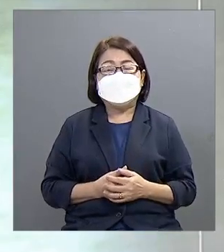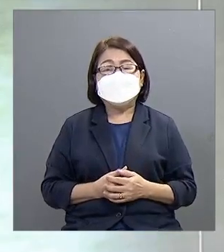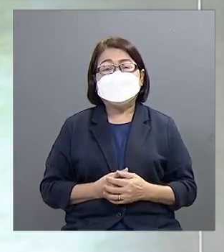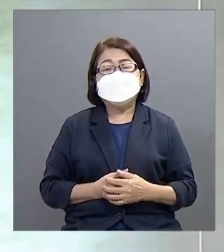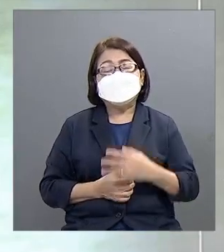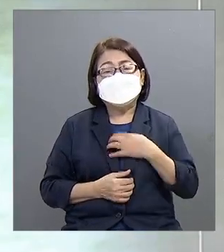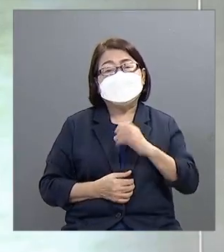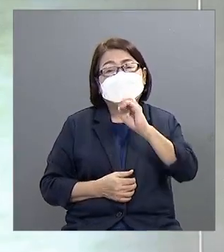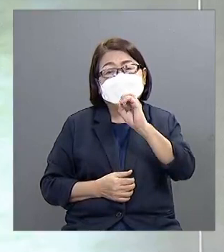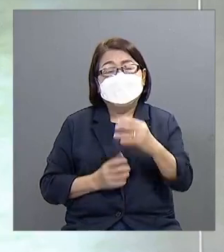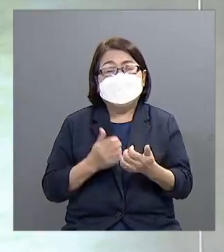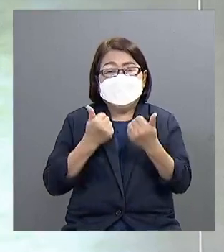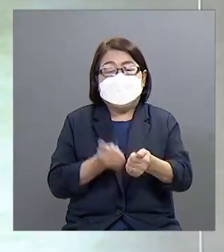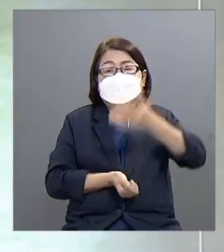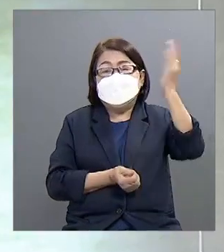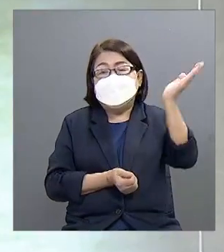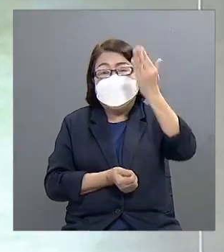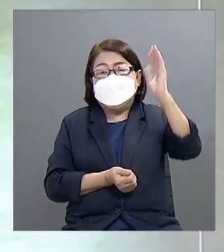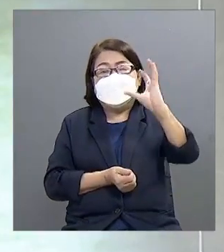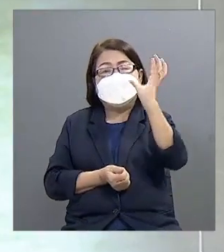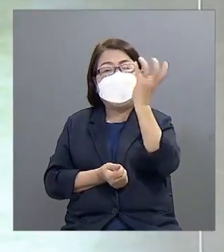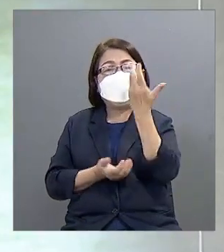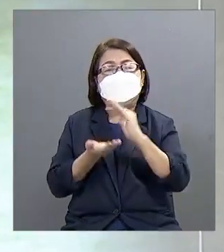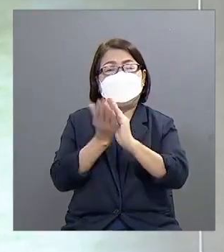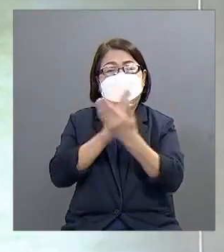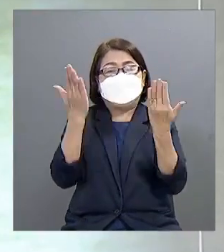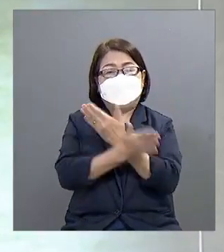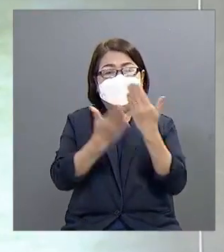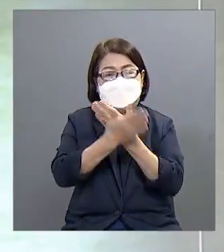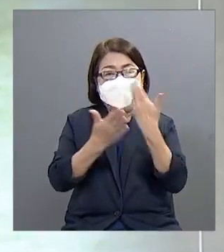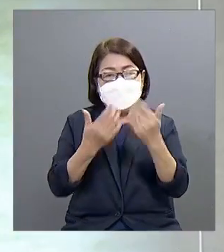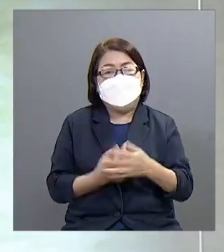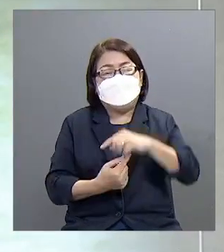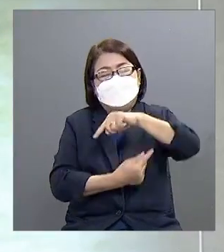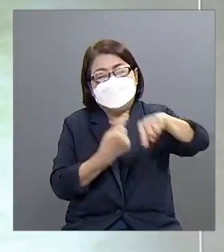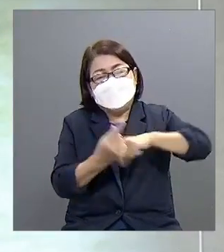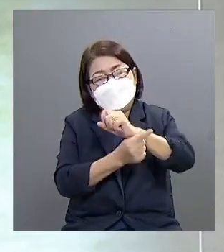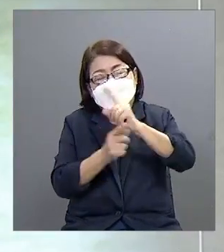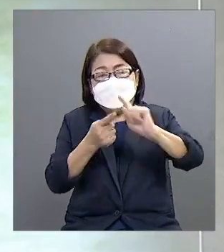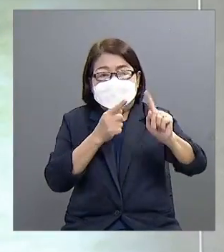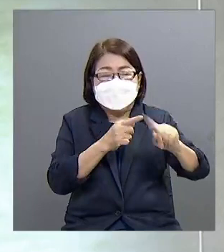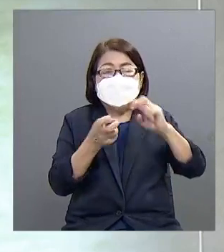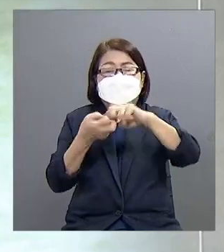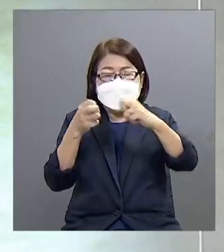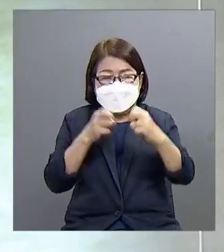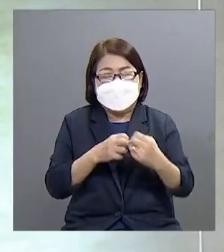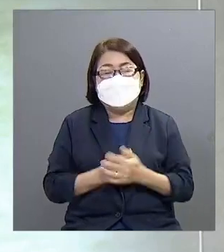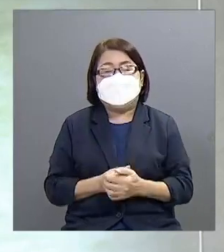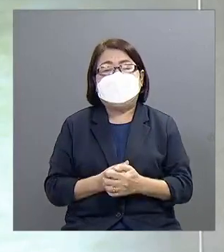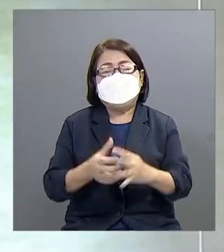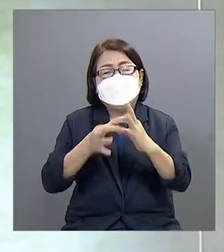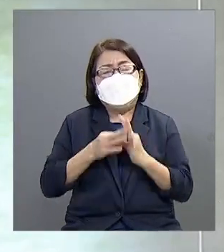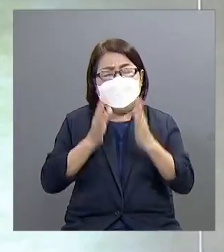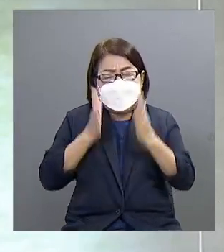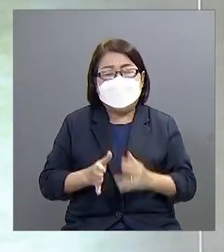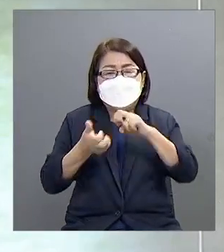าพภูมิอากาศนะคะนอกเหนือจากจะส่งผลต่อสิ่งแวดล้อมส่งผลกระทบต่อมนุษย์อย่างเราๆแล้วปลากระชังเองก็ได้รับผลกระทบเช่นเดียว